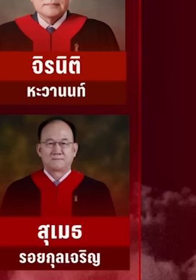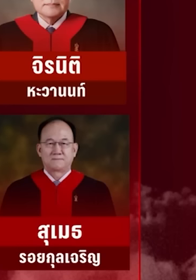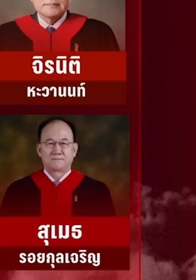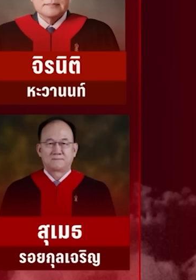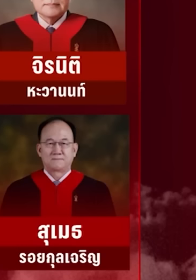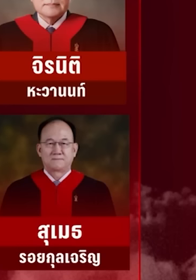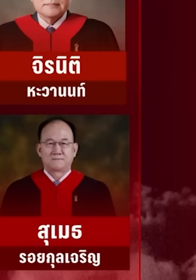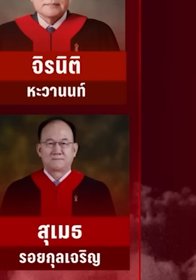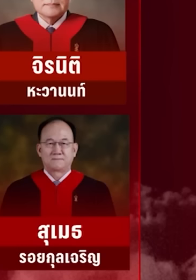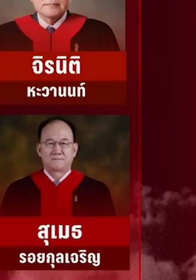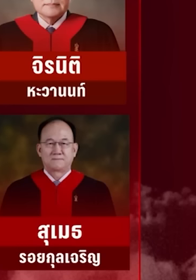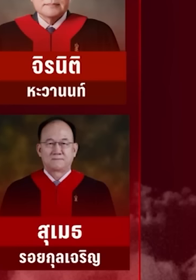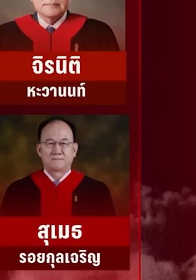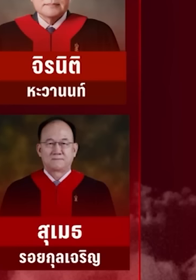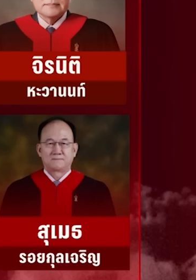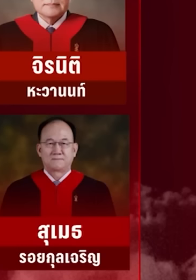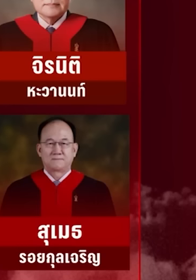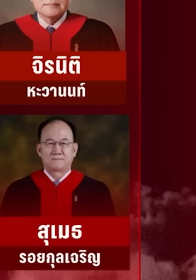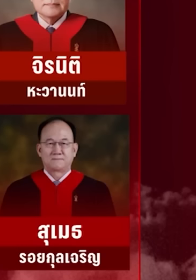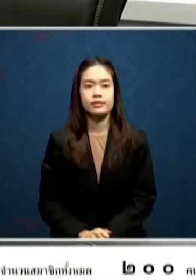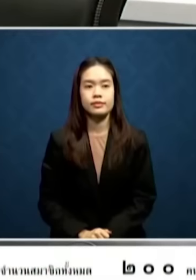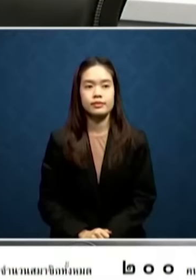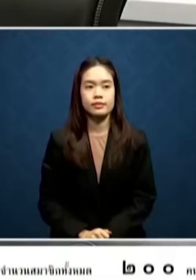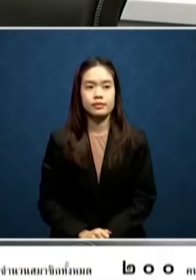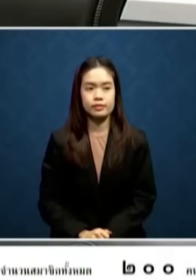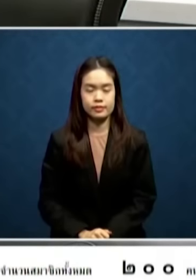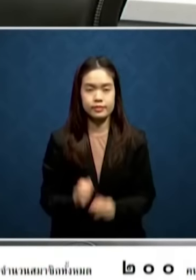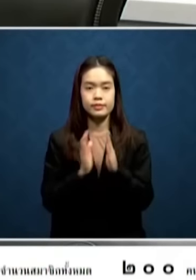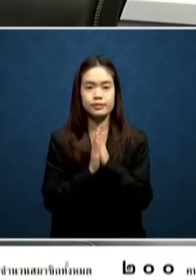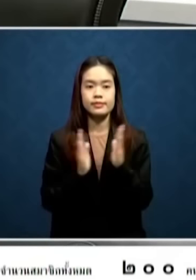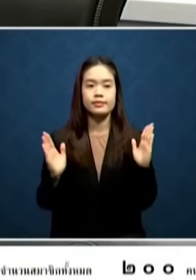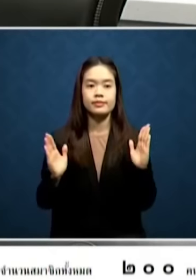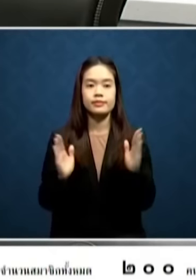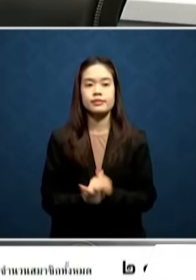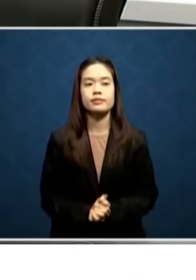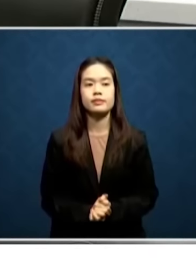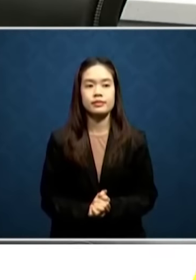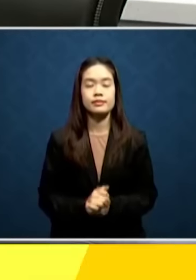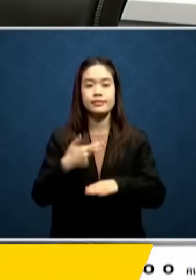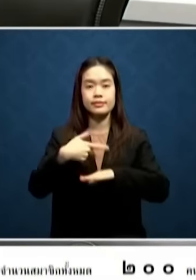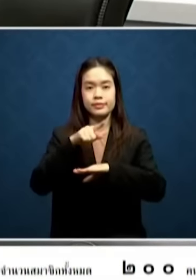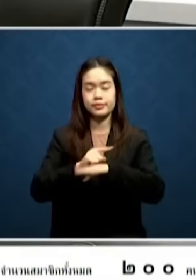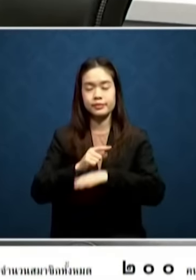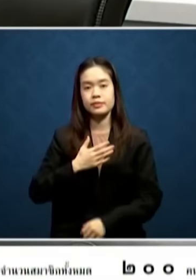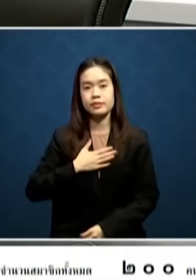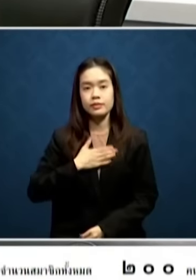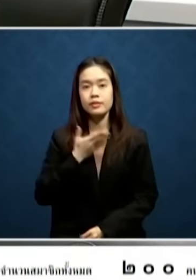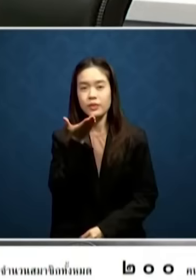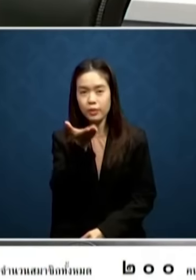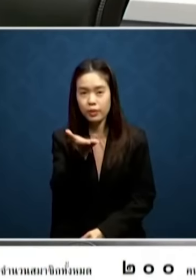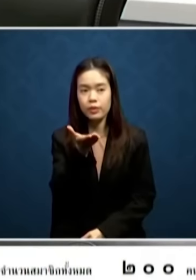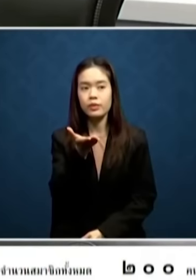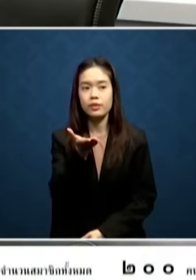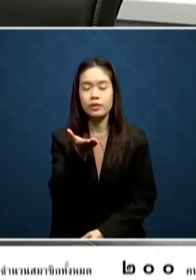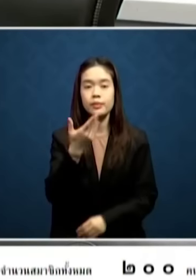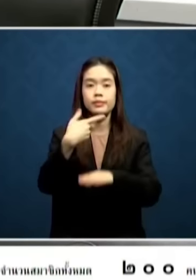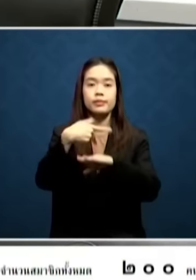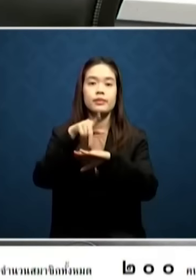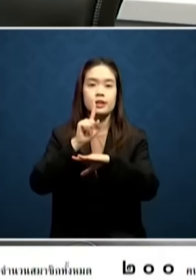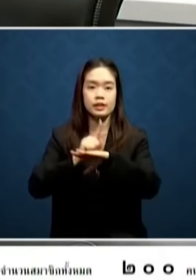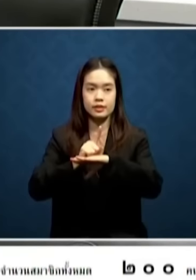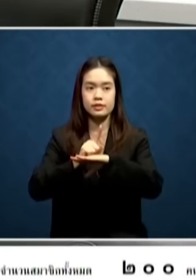ที่ประชุมเลยนะคะหลักใหญ่ใจความเนี่ยก็คือขอให้วุฒิสภามีการตรวจสอบจริยธรรมของตุล